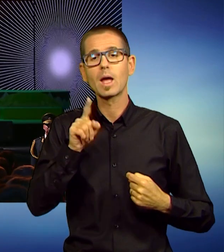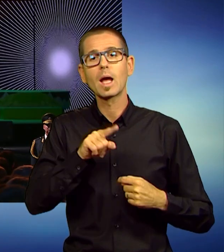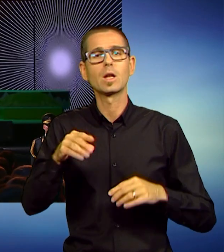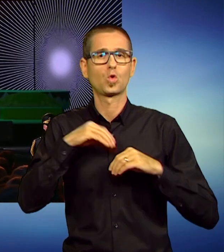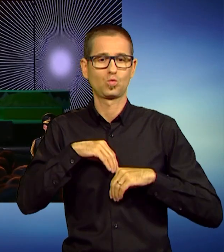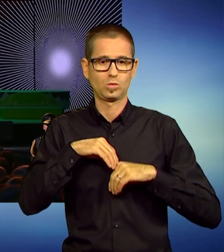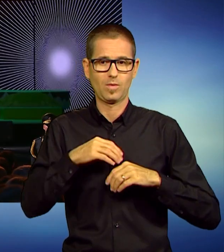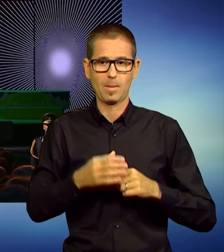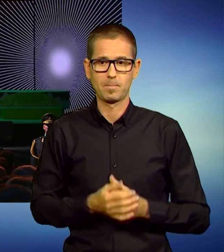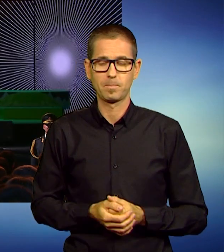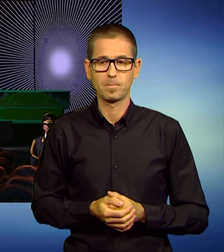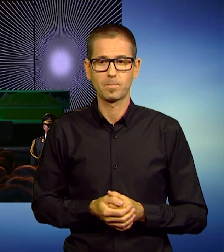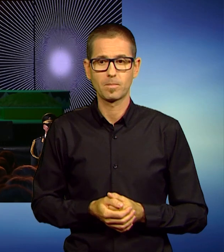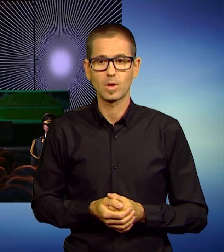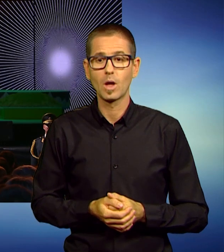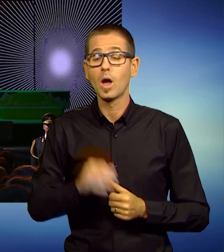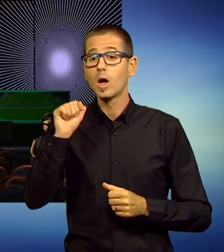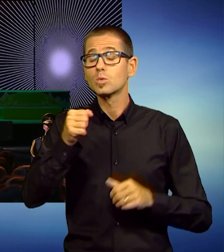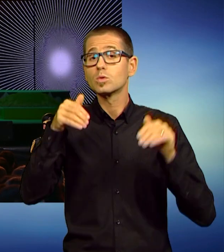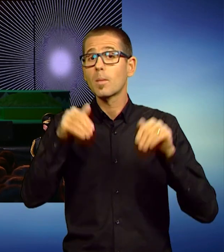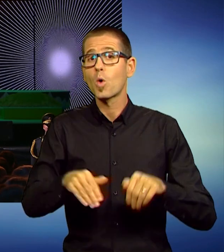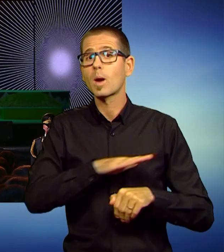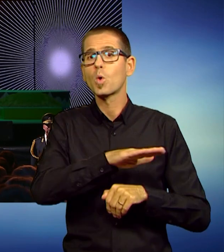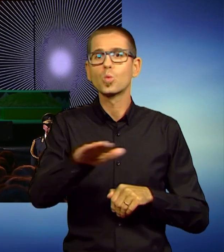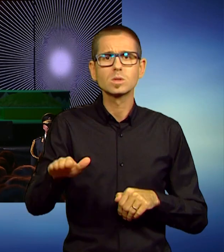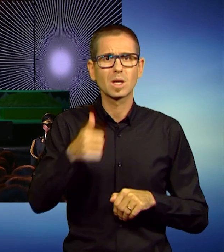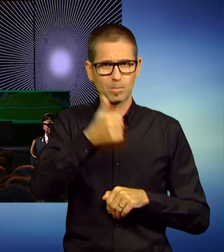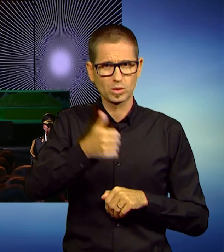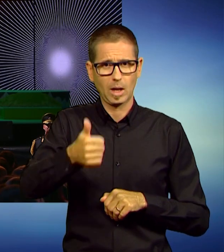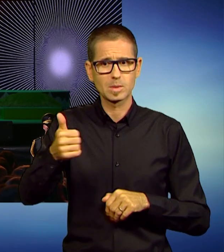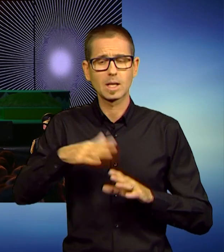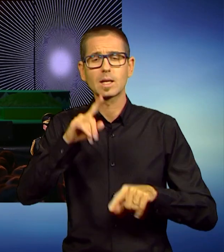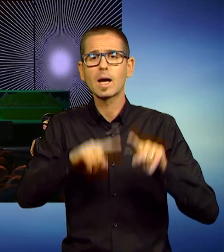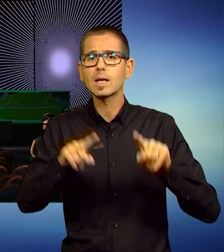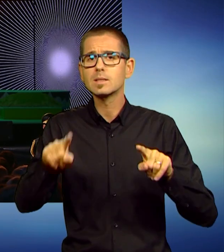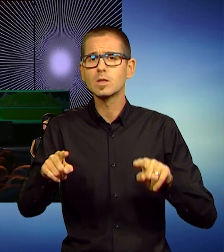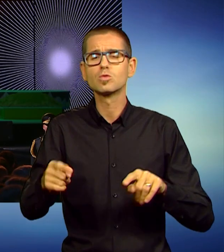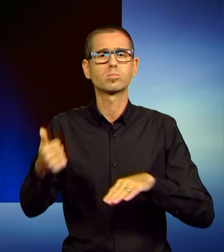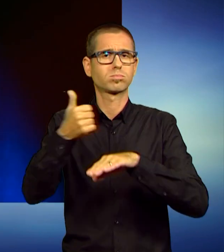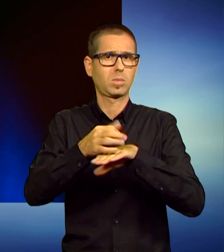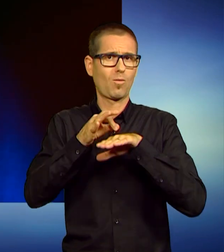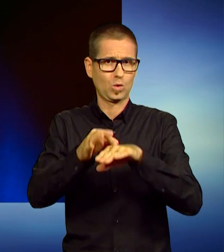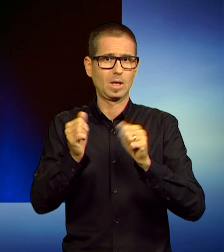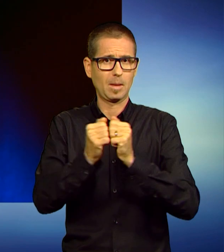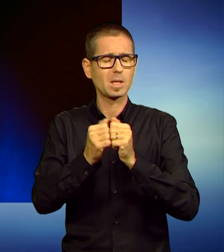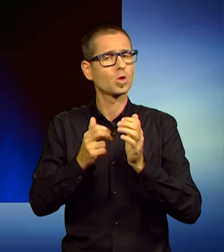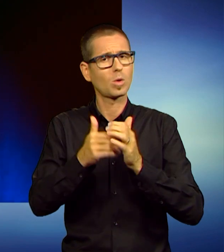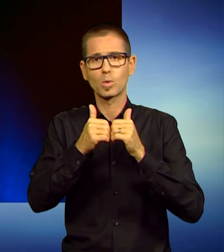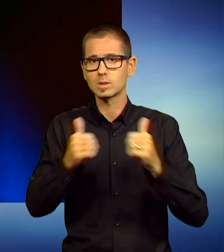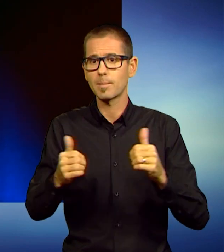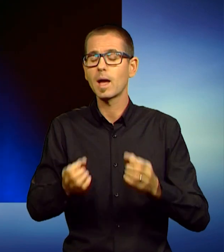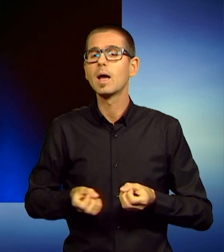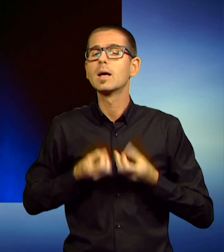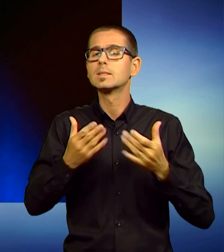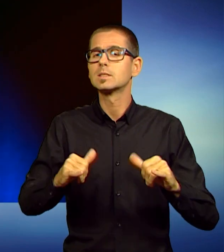čustva. Zato se moramo prav vsi, posamezniki na različnih vodilnih mestih pa še posebej, zavzemati